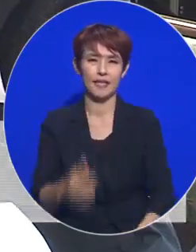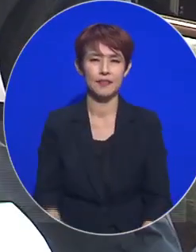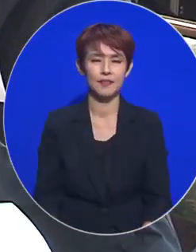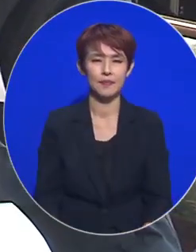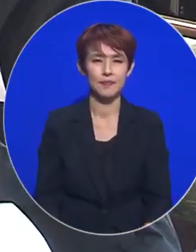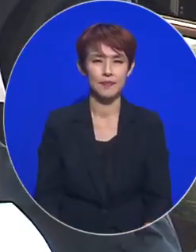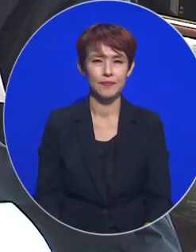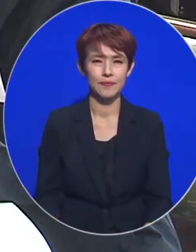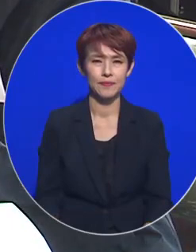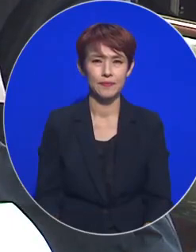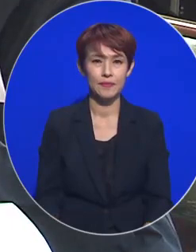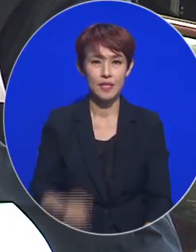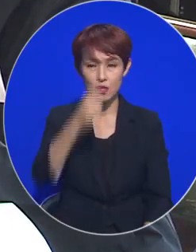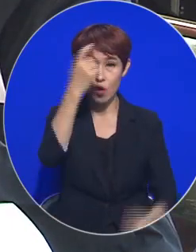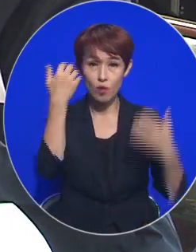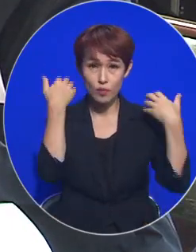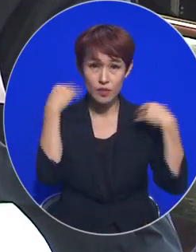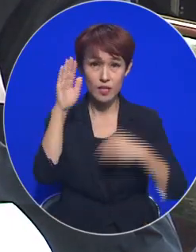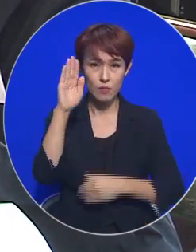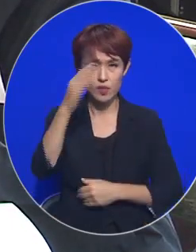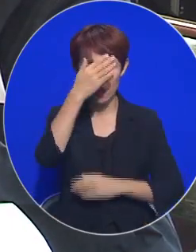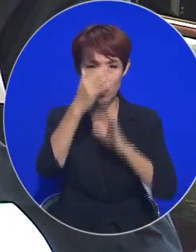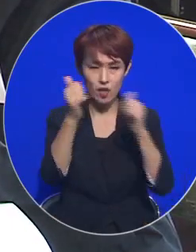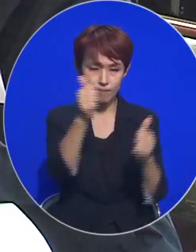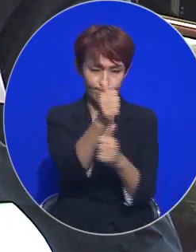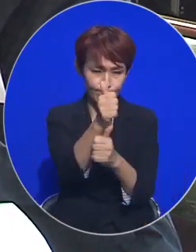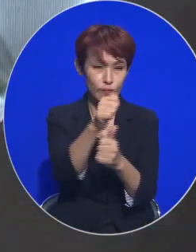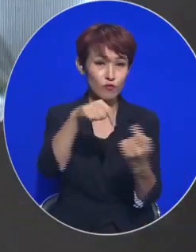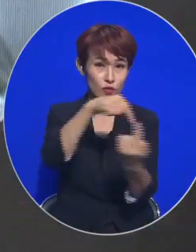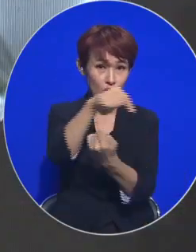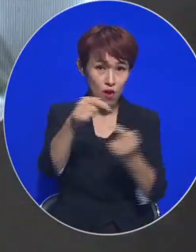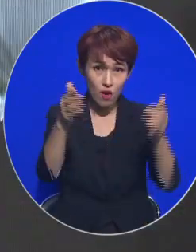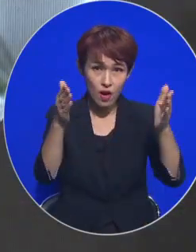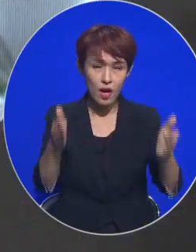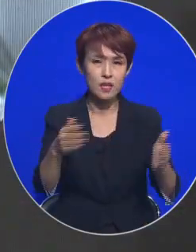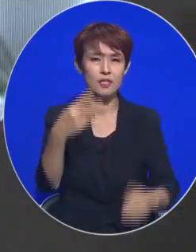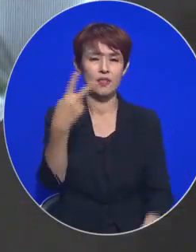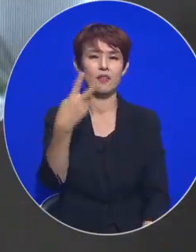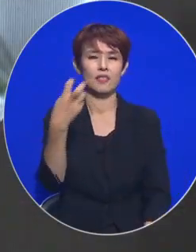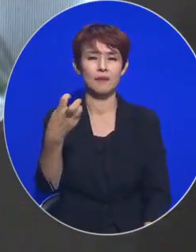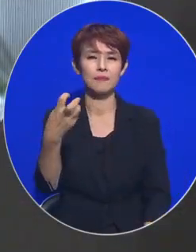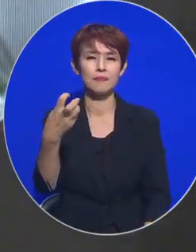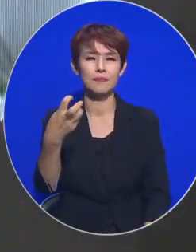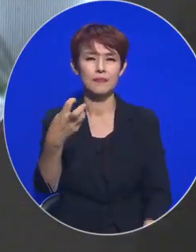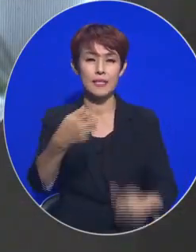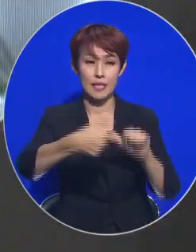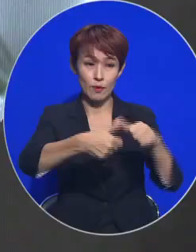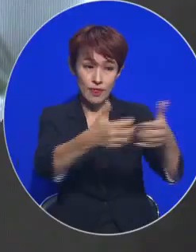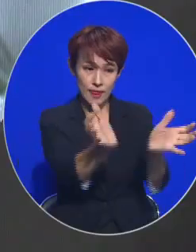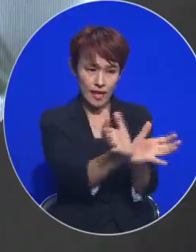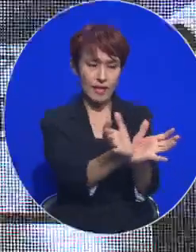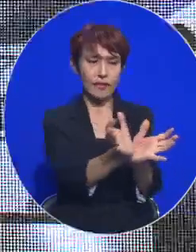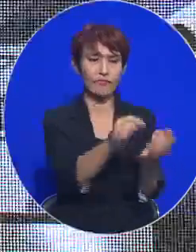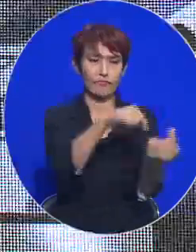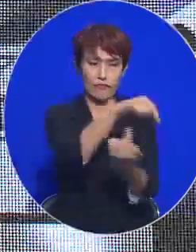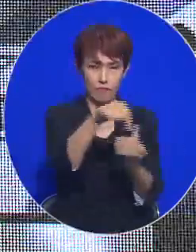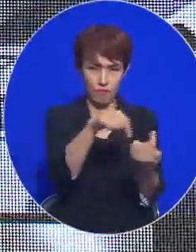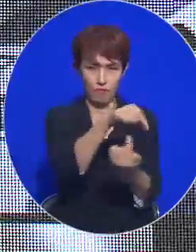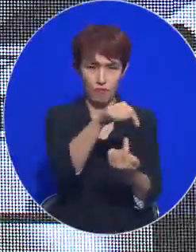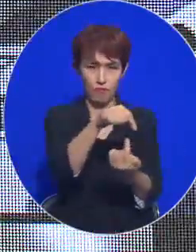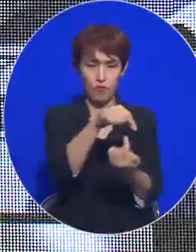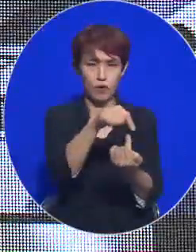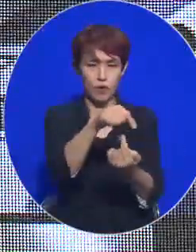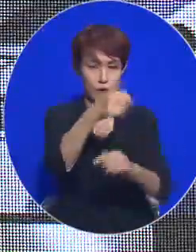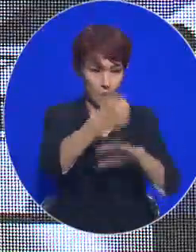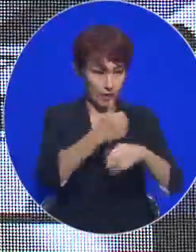됩니다. 정부는 앞으로 청년 보좌역 운영기관에 2030 자문단을 구성하는 한편 성과를 바탕으로